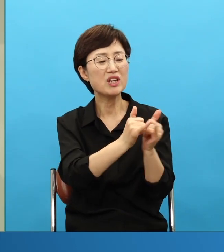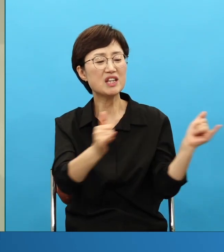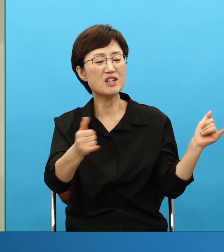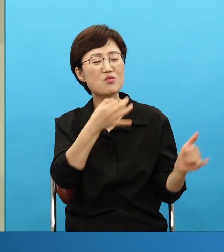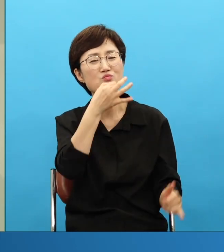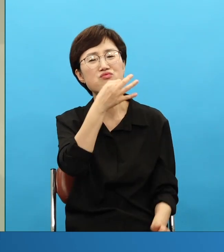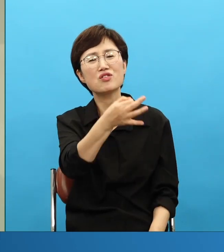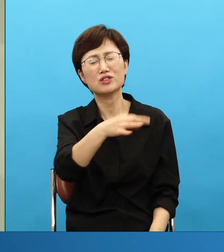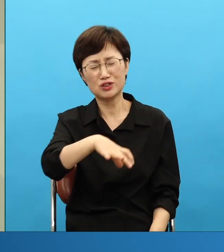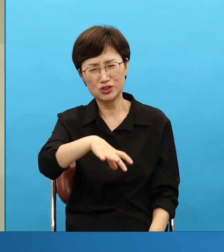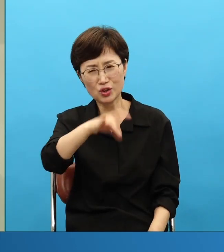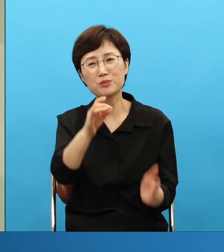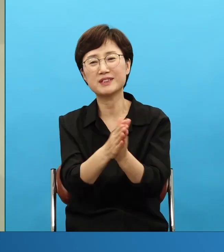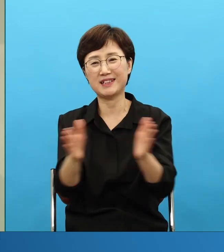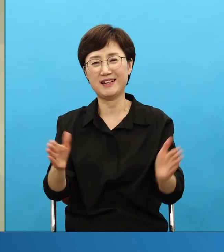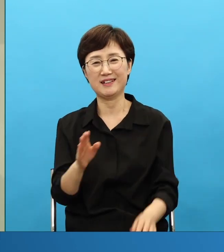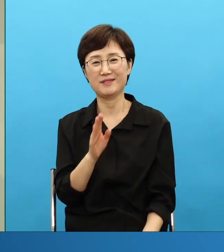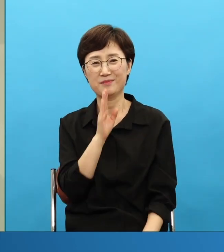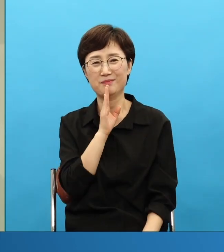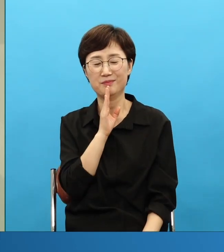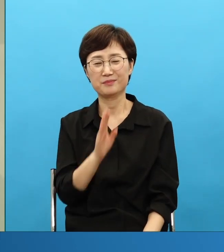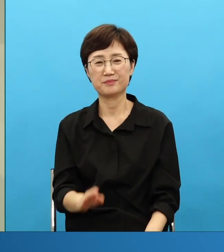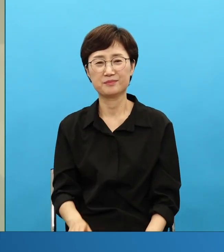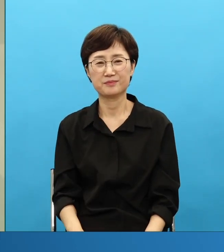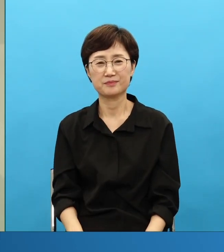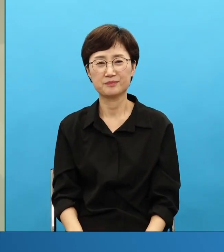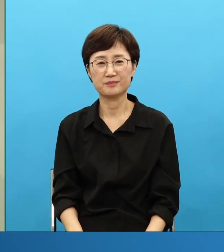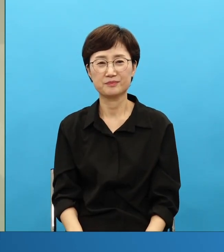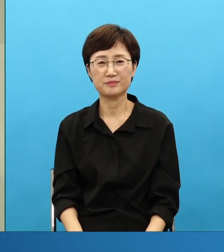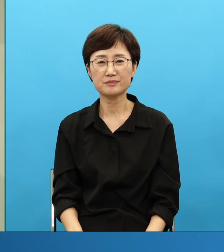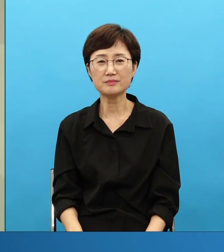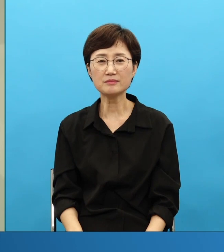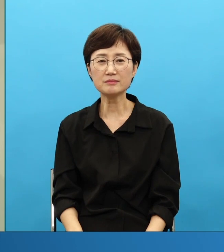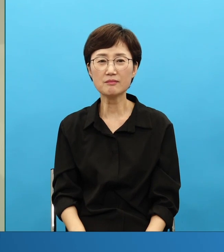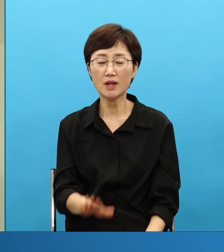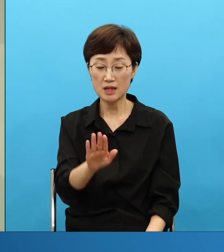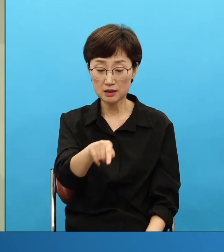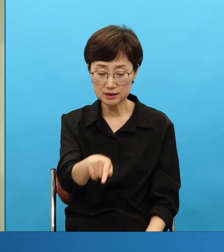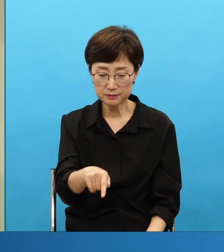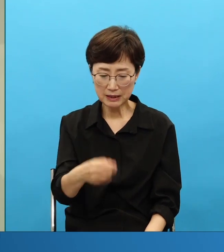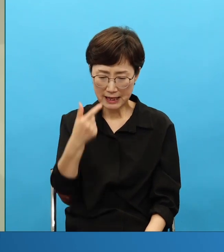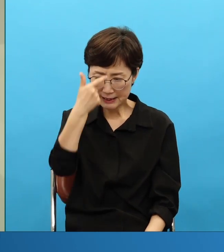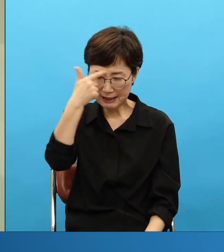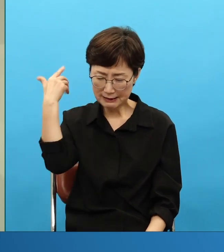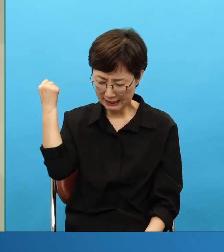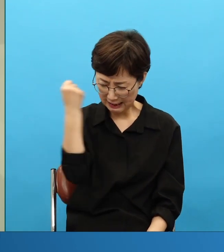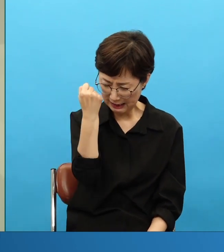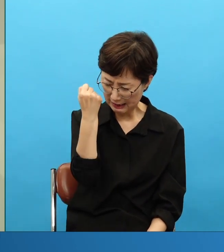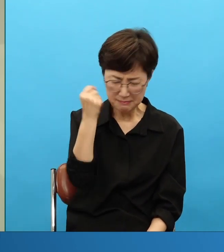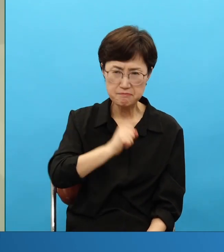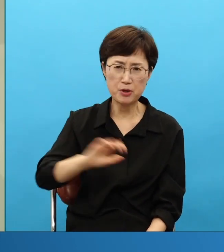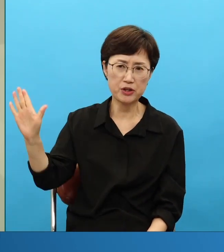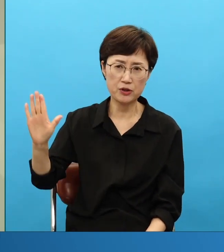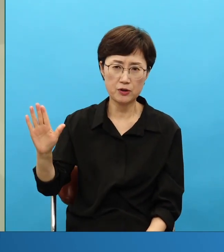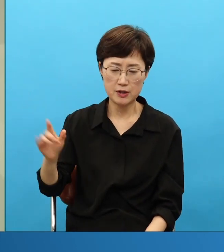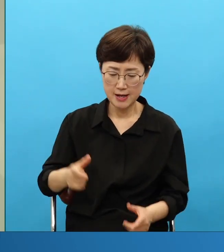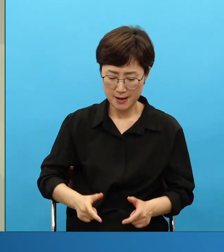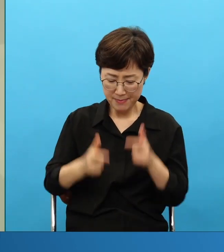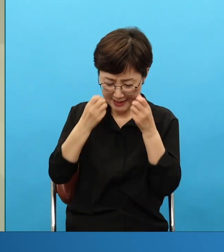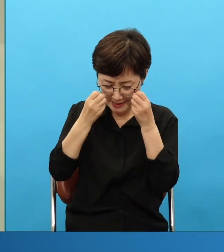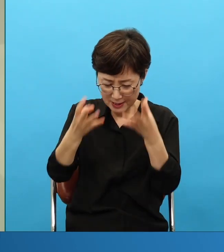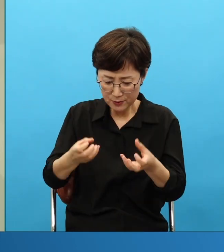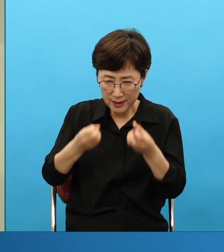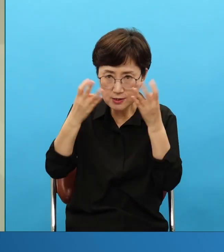first there. People looked at them and said, wow, these are real Christians. 이렇게 망대를 바꿔버려. In this way, they changed the partisan.